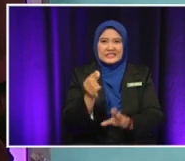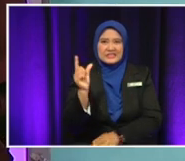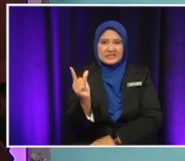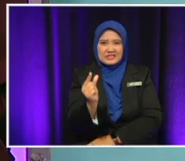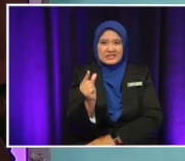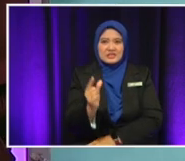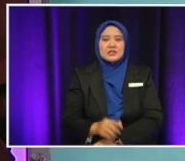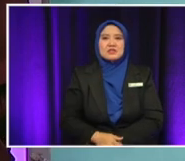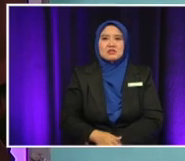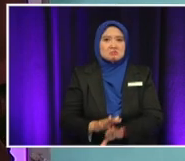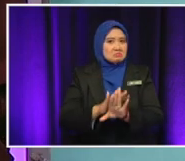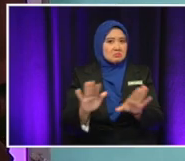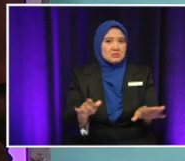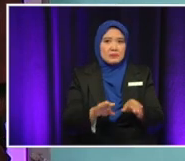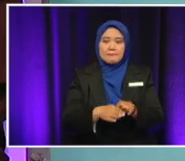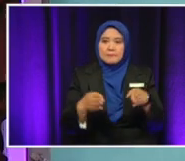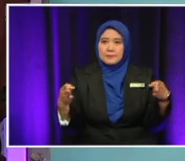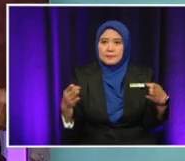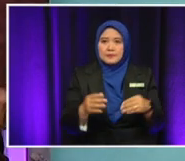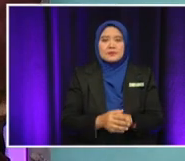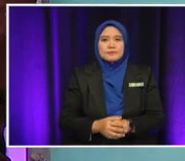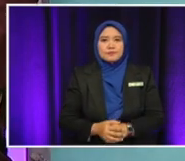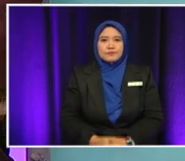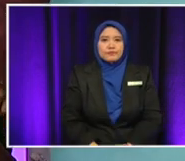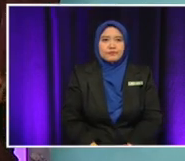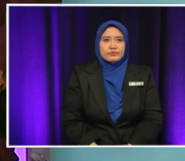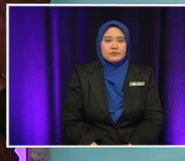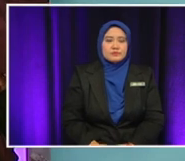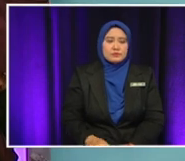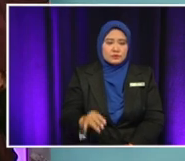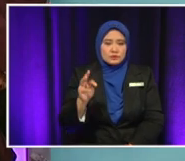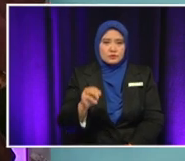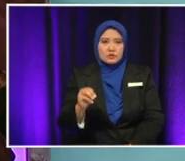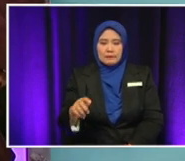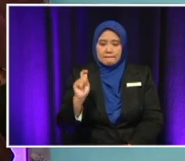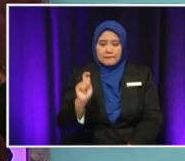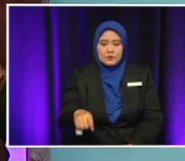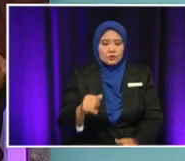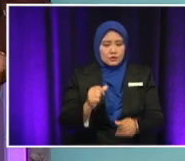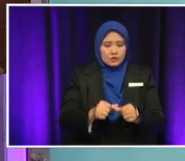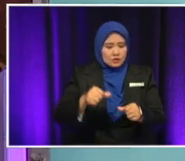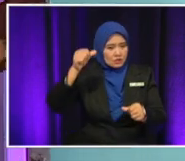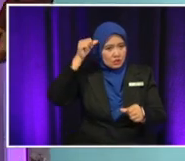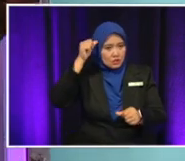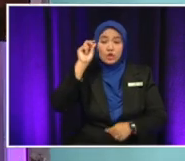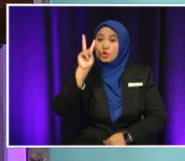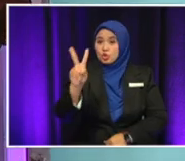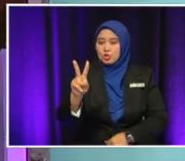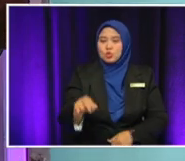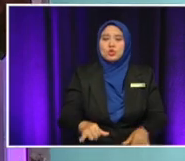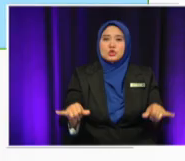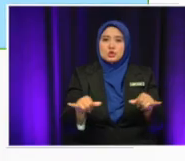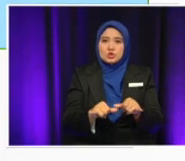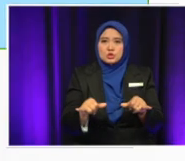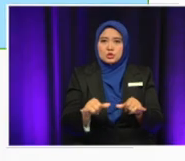tidaklah besar saya ya terlihat ya jadi murid perlu ingat dua jenis grafik gitu yang telah dipelajari yaitu grafik raster